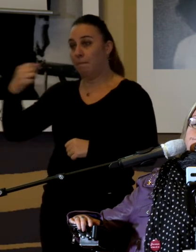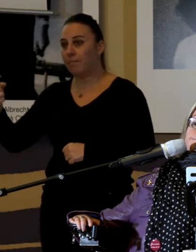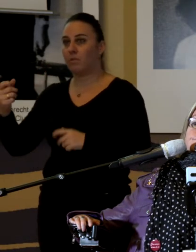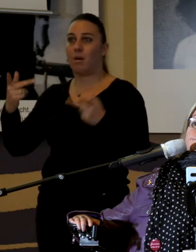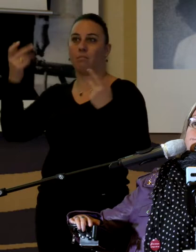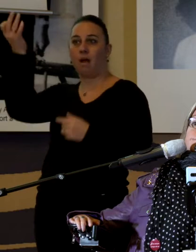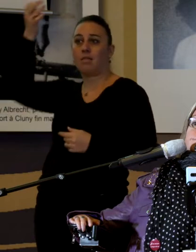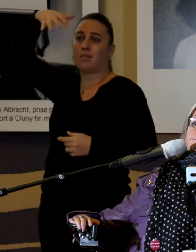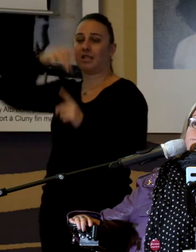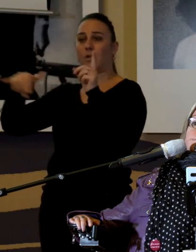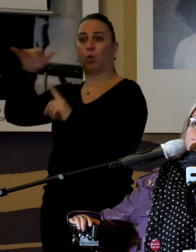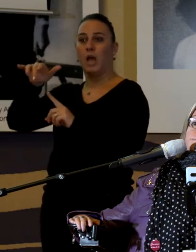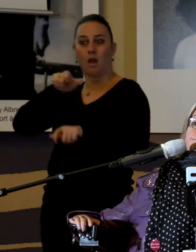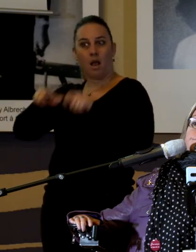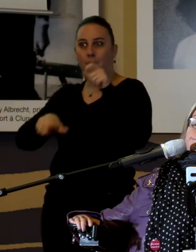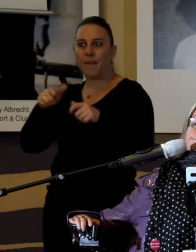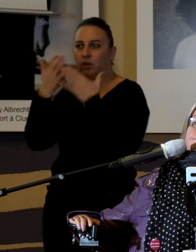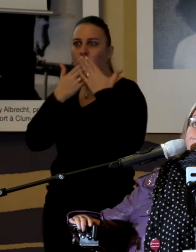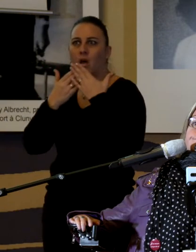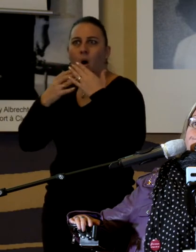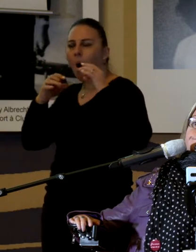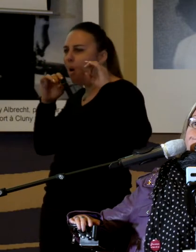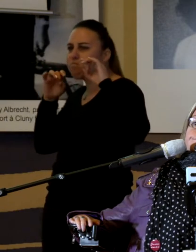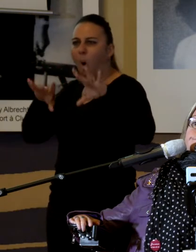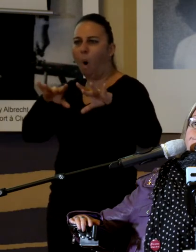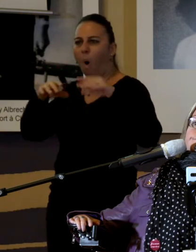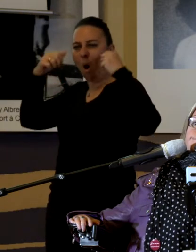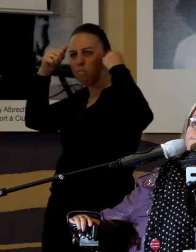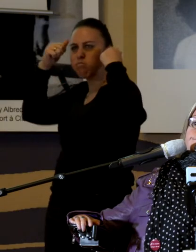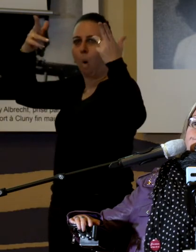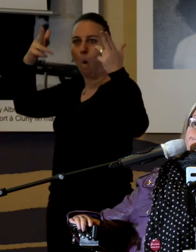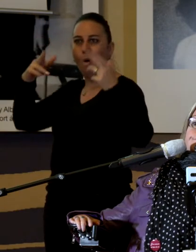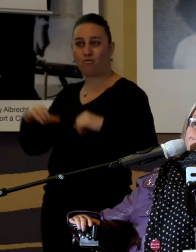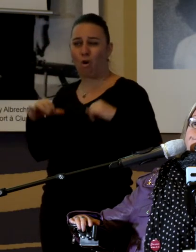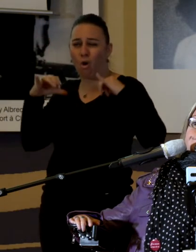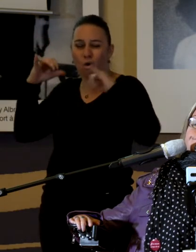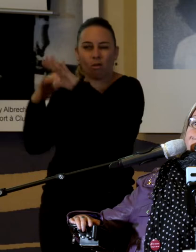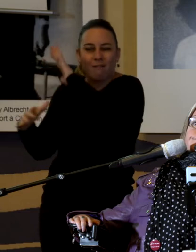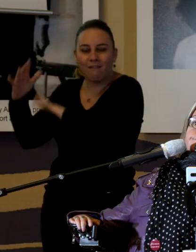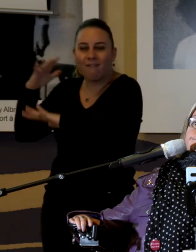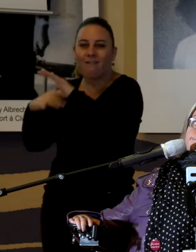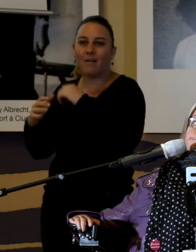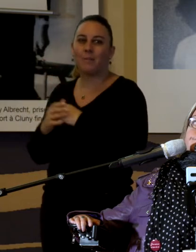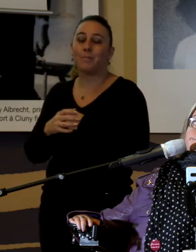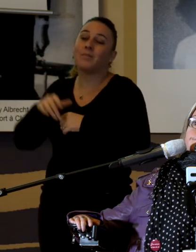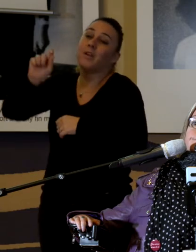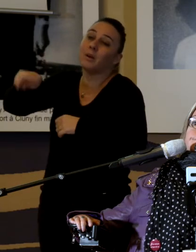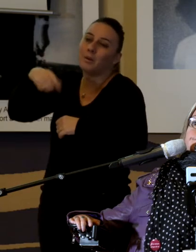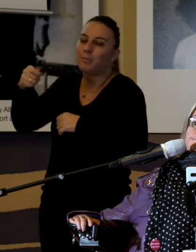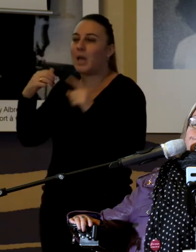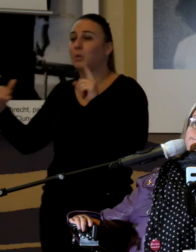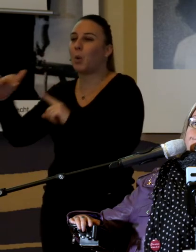destin social qu'ont refusé un certain nombre de jeunes gens, hein, donc évidemment dans le contexte de ces